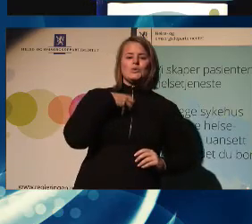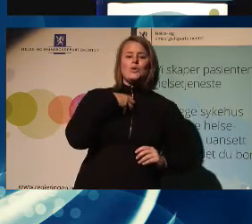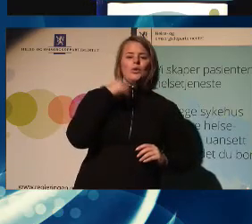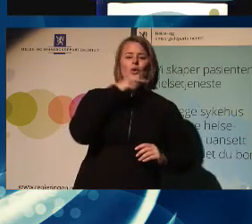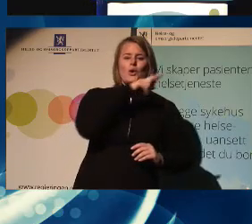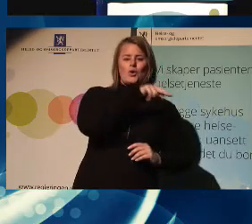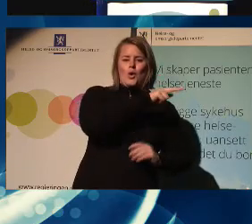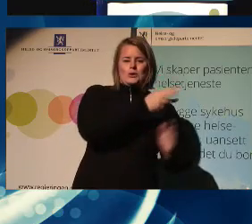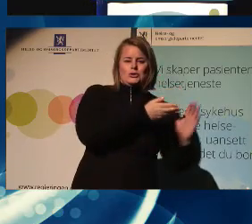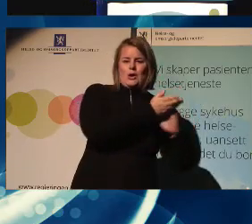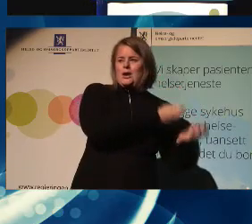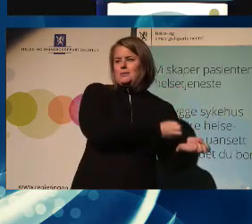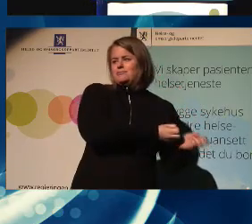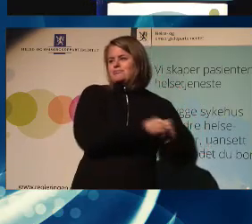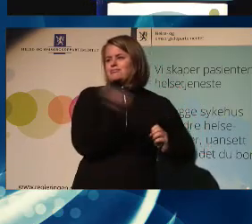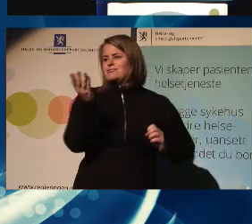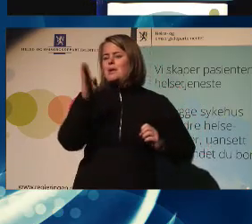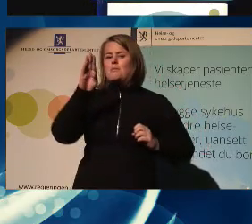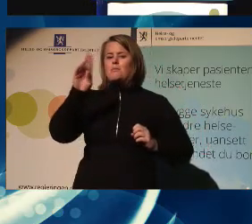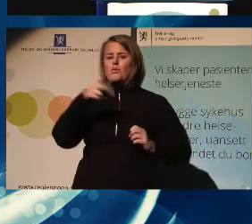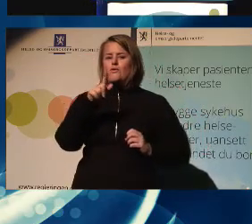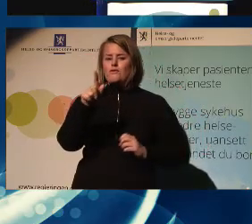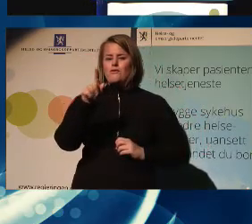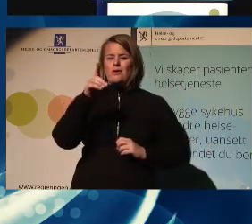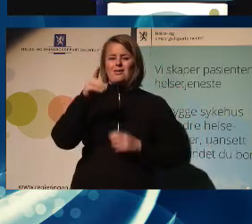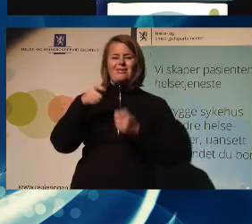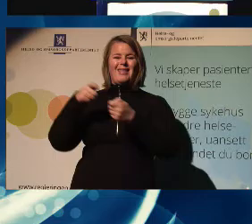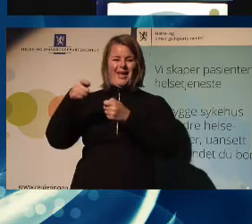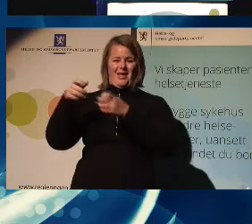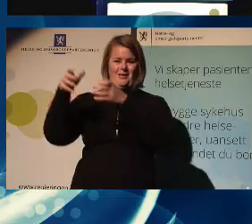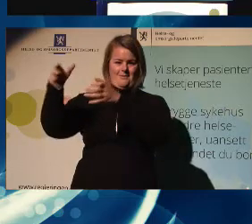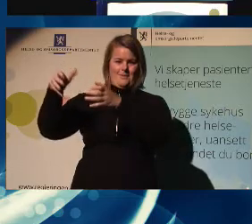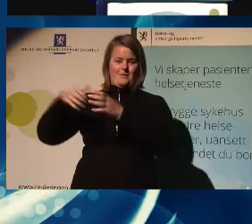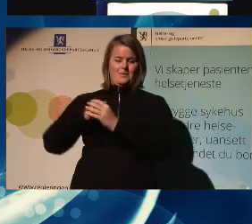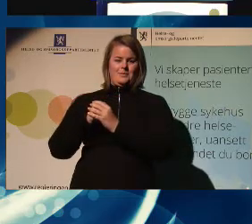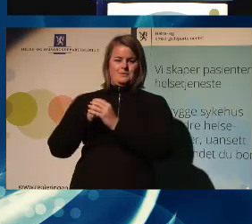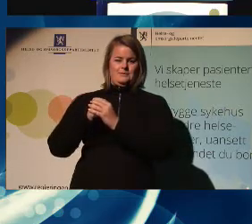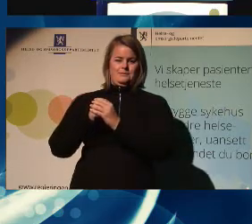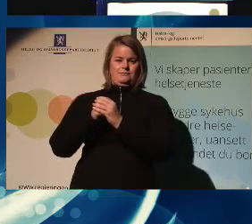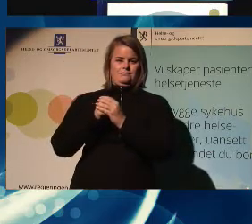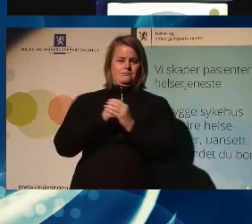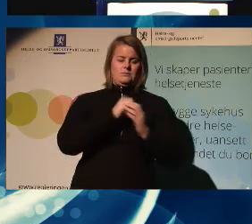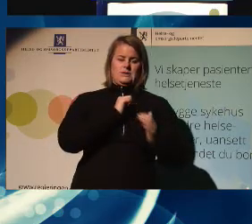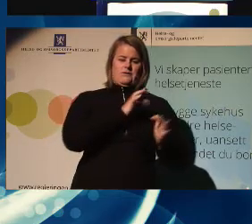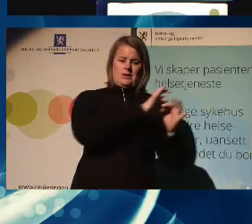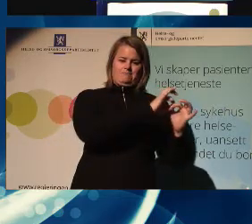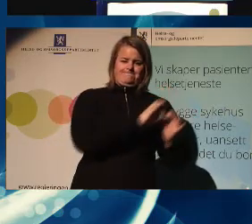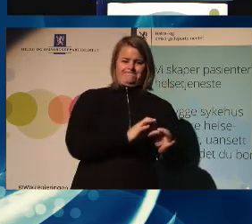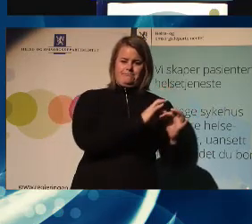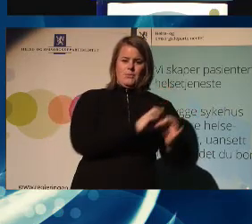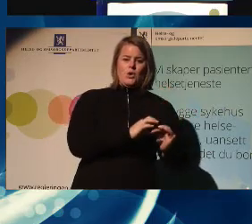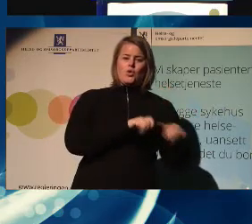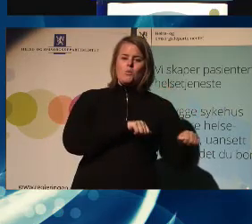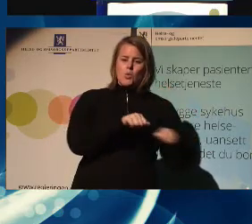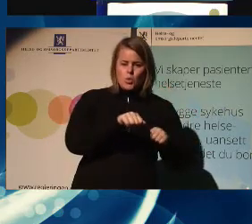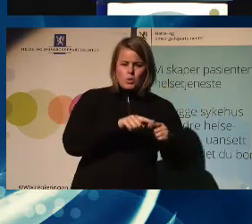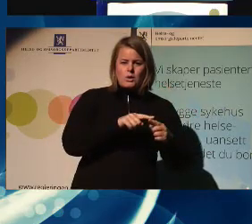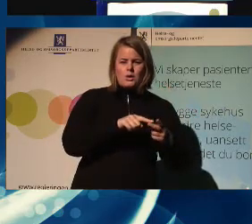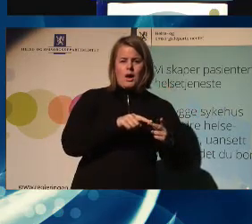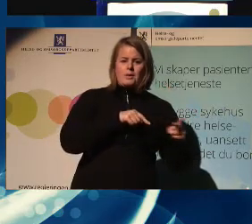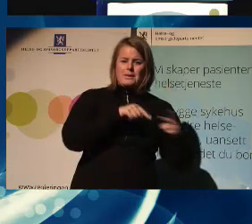Kors var klar og sendt til Bufdir. Med god forankring i kommunen, både administrativt